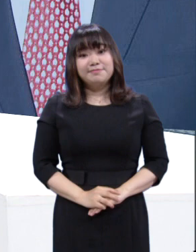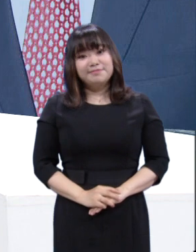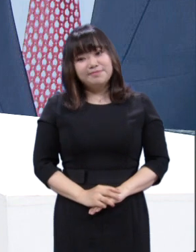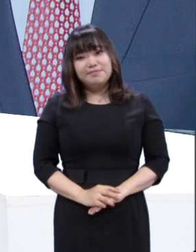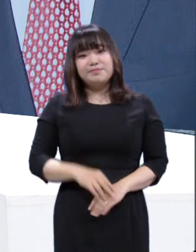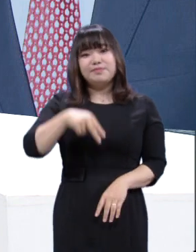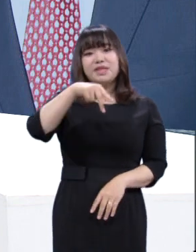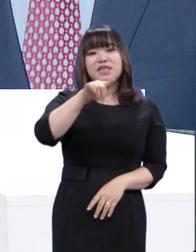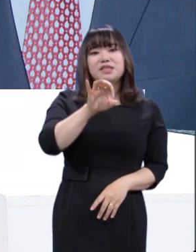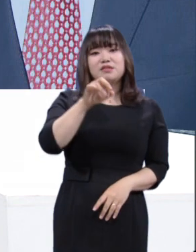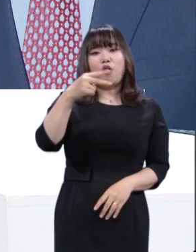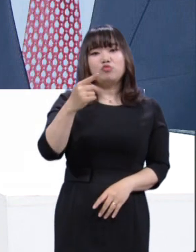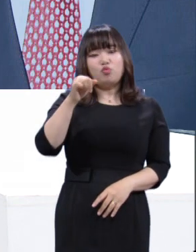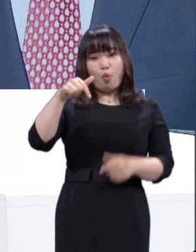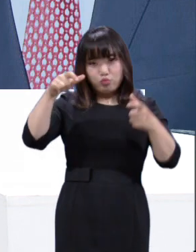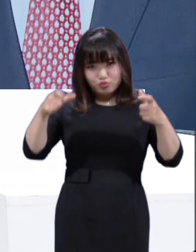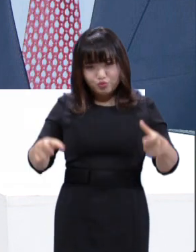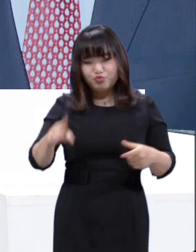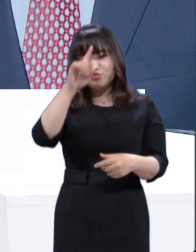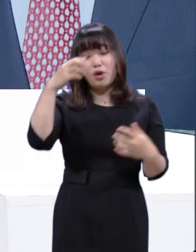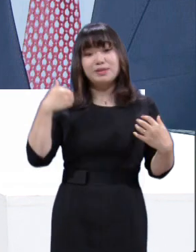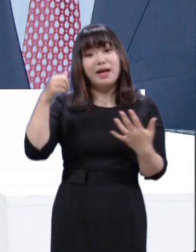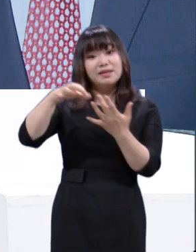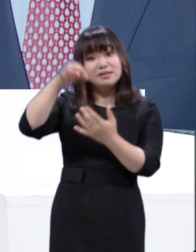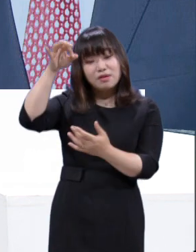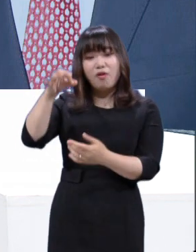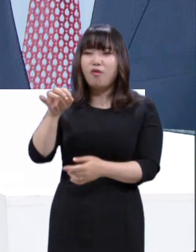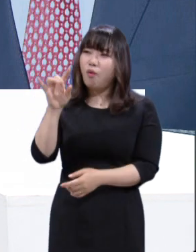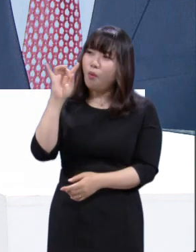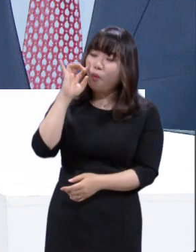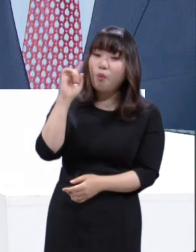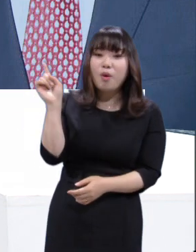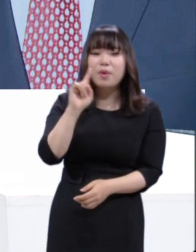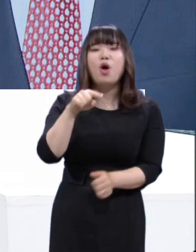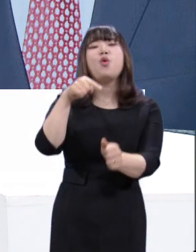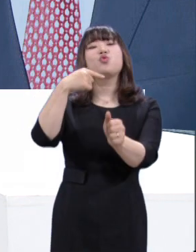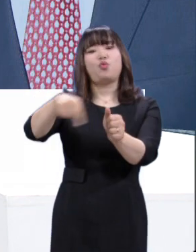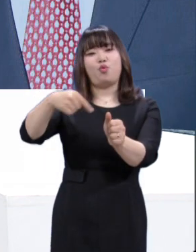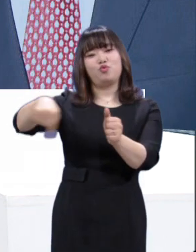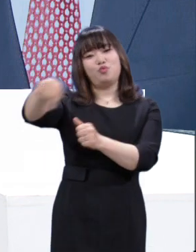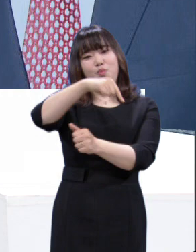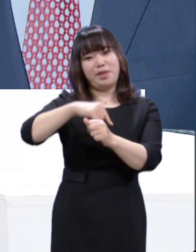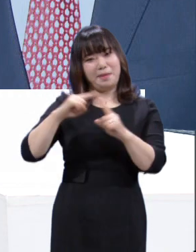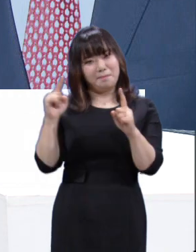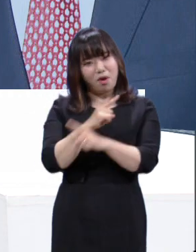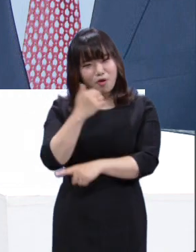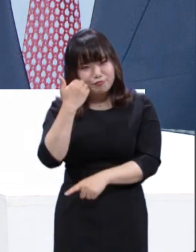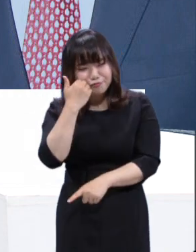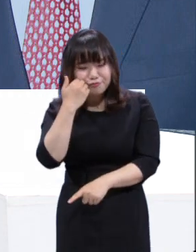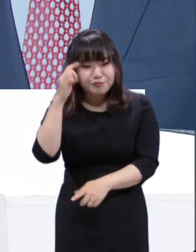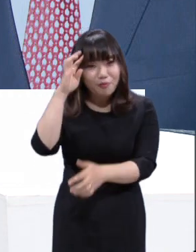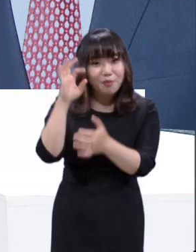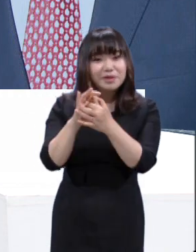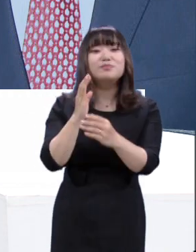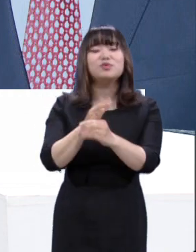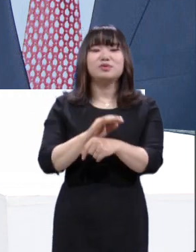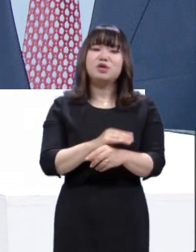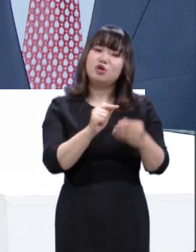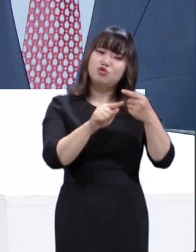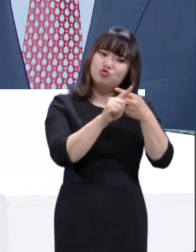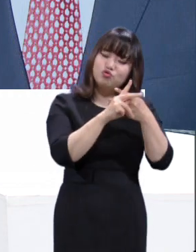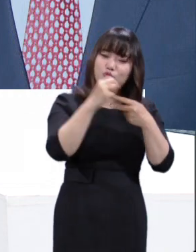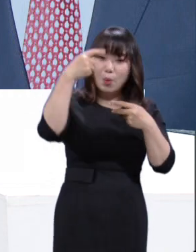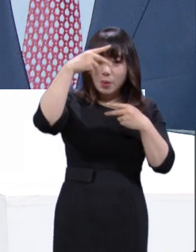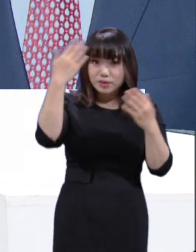네, 성동구에서는 구청장 선거의 핵심 이슈 가운데 하나가 교육 환경 개선입니다. 이 지역별 중고등학교 불균형